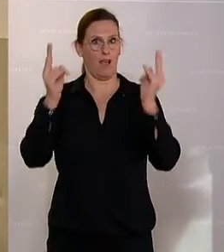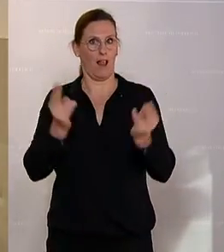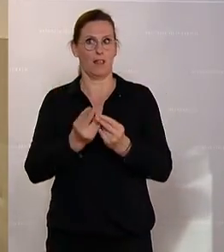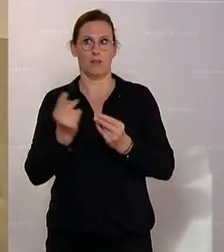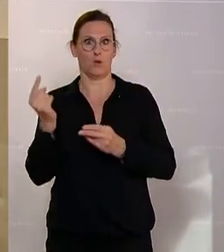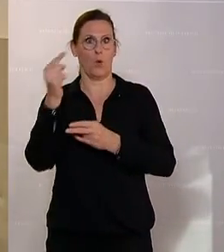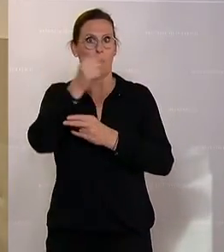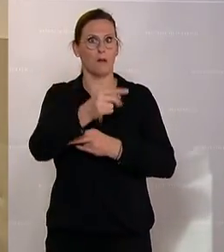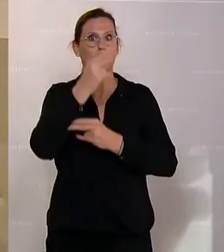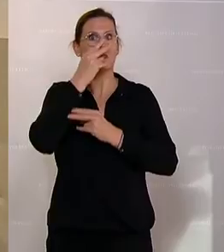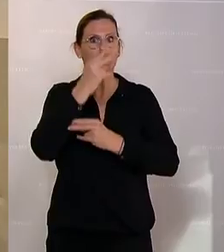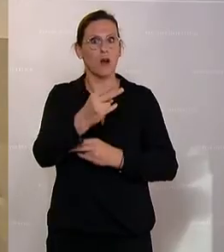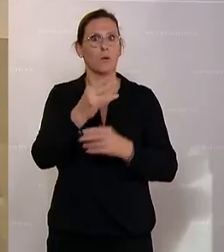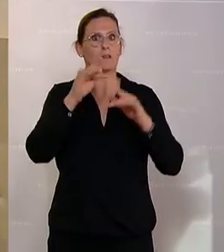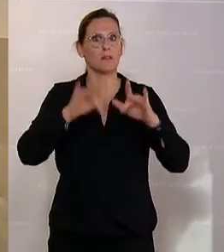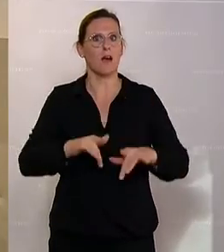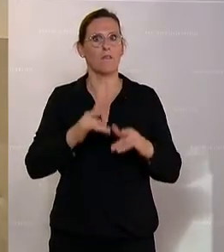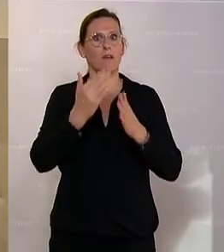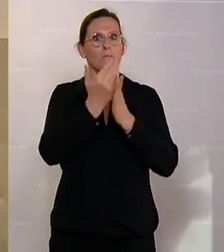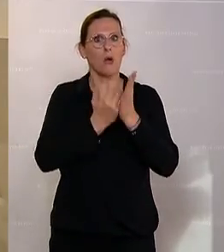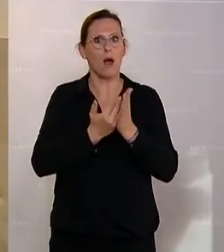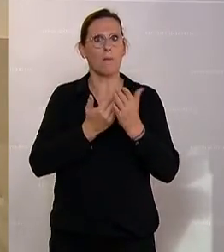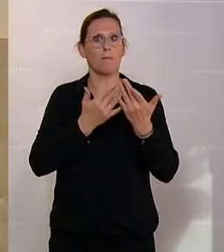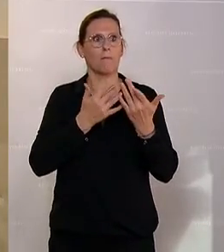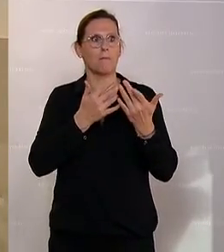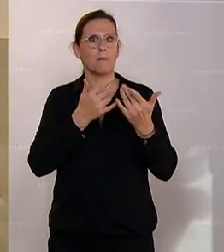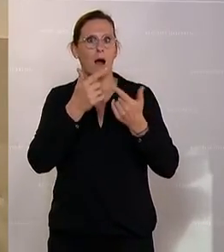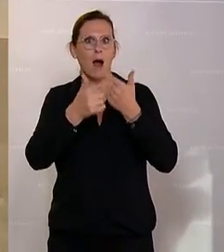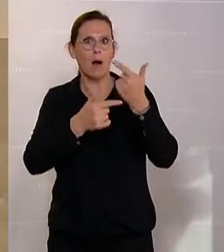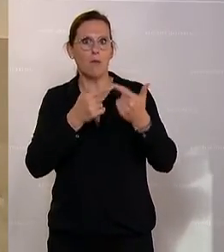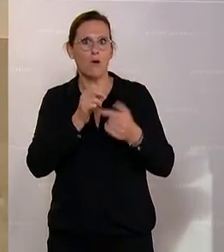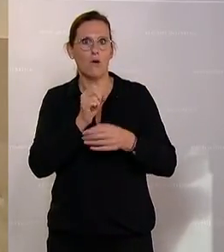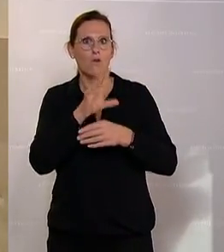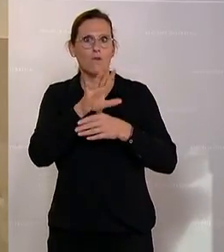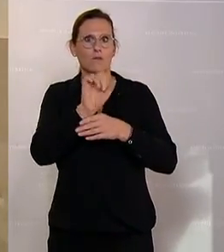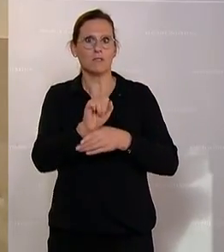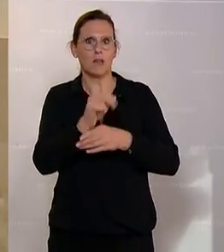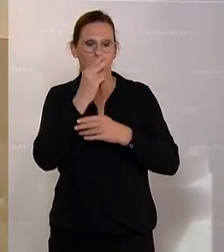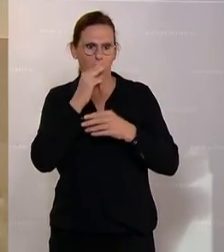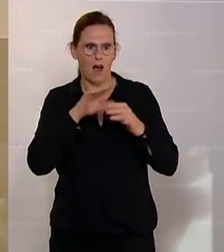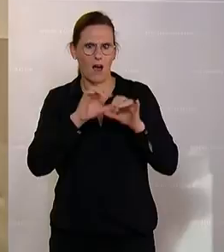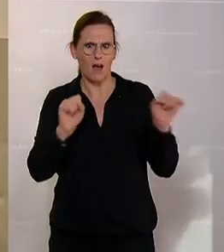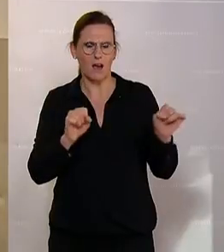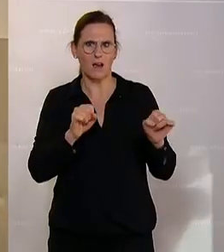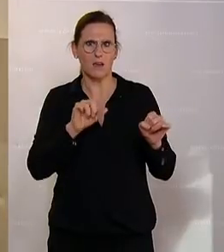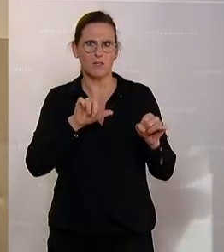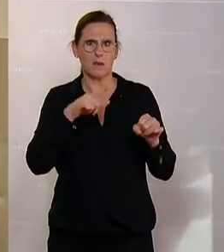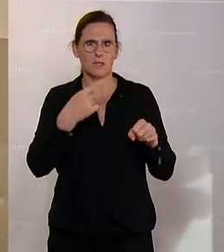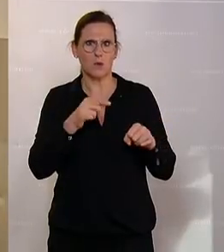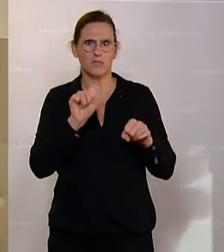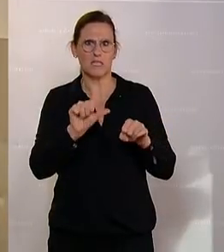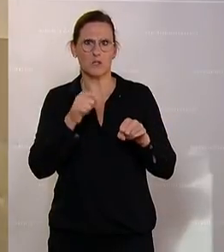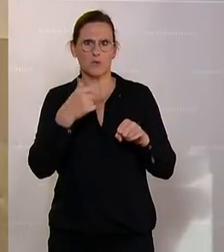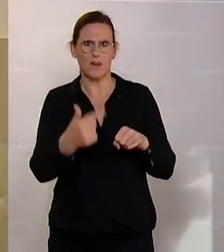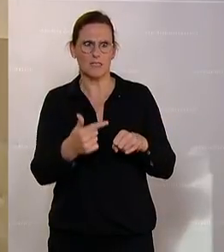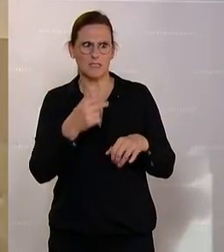dann schauen die auf das programmierte Ablaufdatum einer 15a-Vereinbarung und sehen 2026 und fragen mich